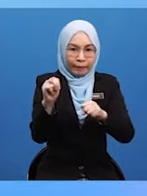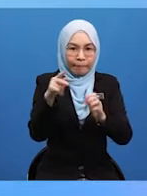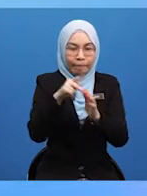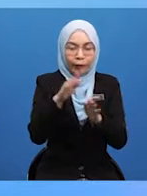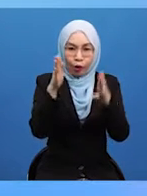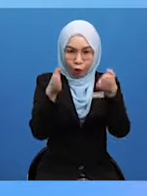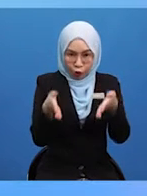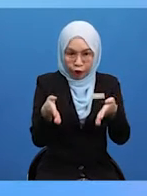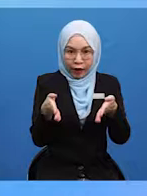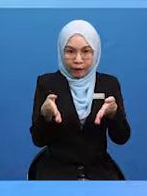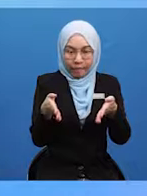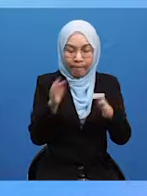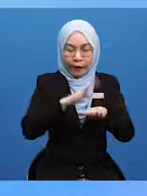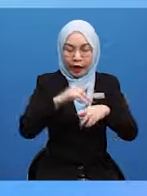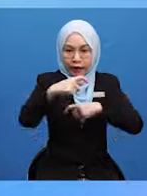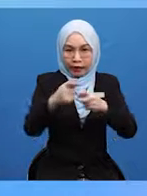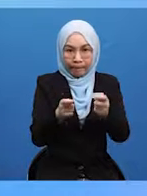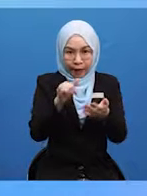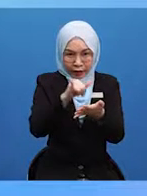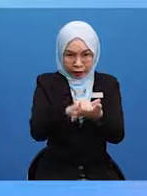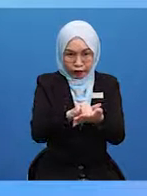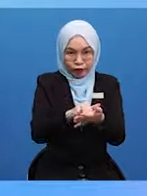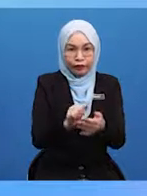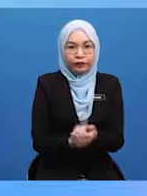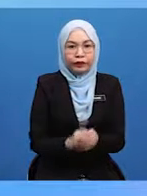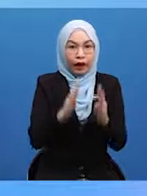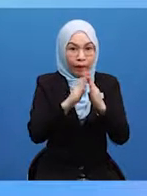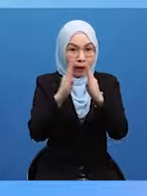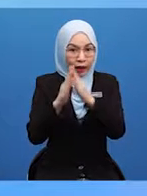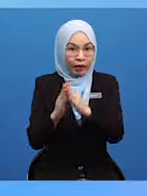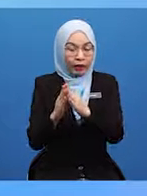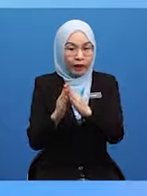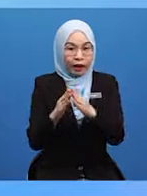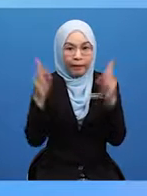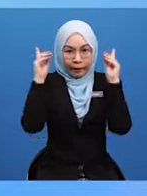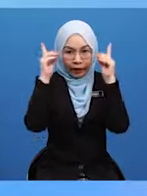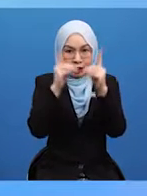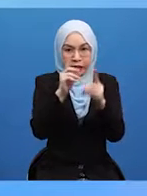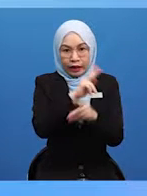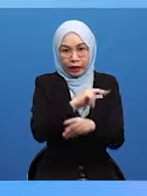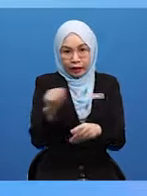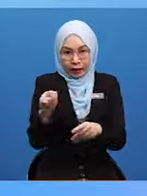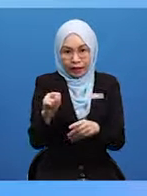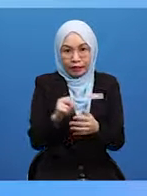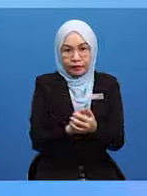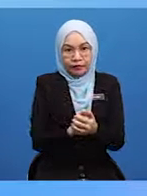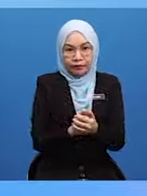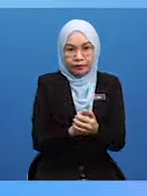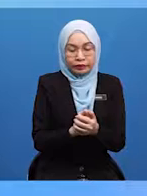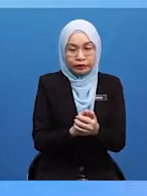bandar pendidikan kerana terdapat institusi pendidikan tinggi seperti